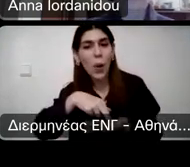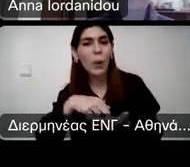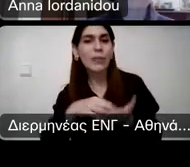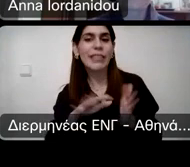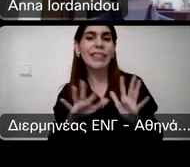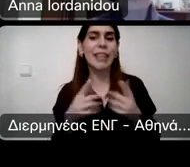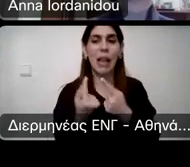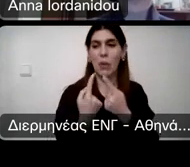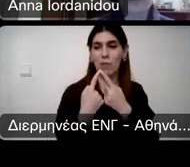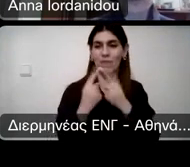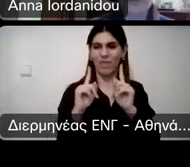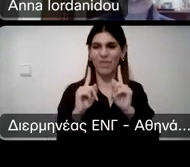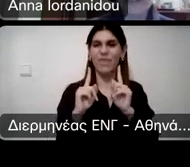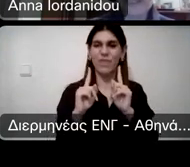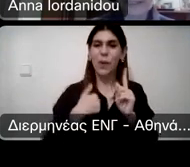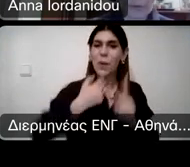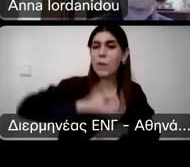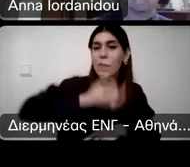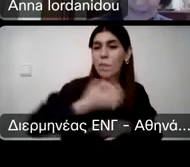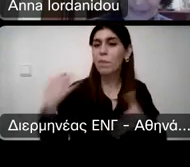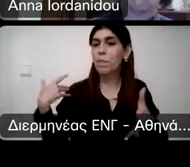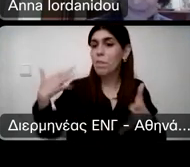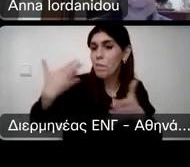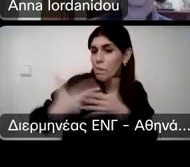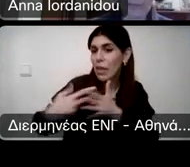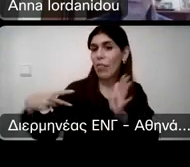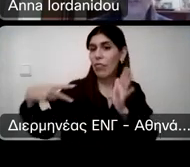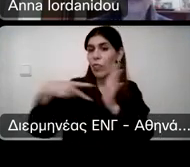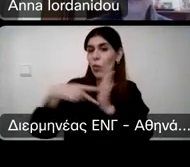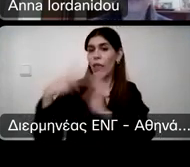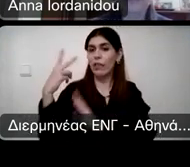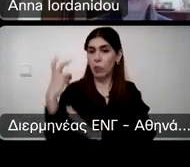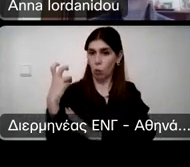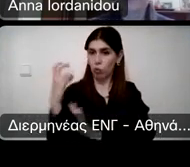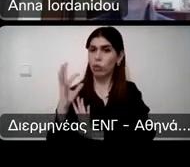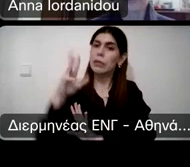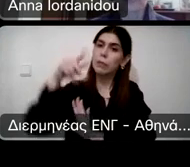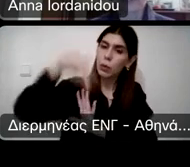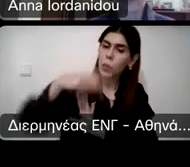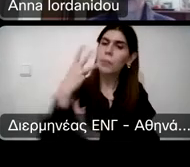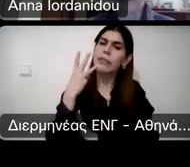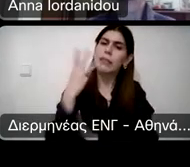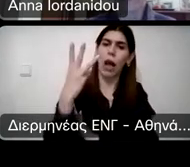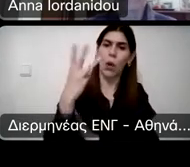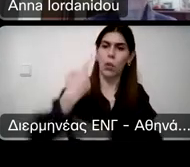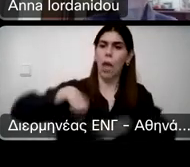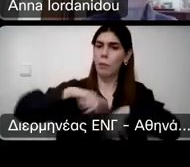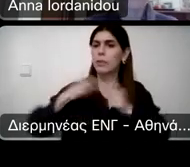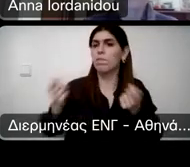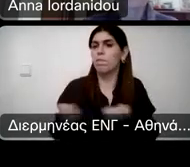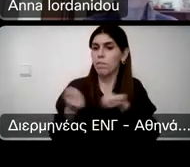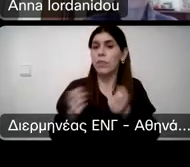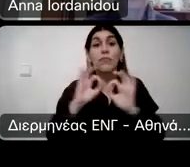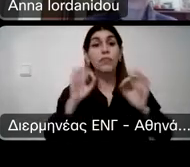πω τι κάνουμε από το 2020 μέχρι σήμερα. Θα μπορούσατε να μας κάνετε και κριτική ολόκληρη ομάδα